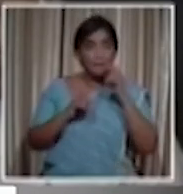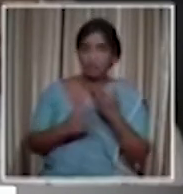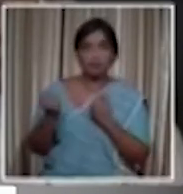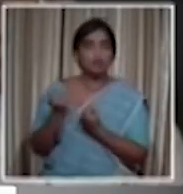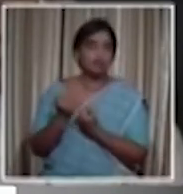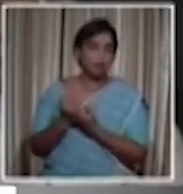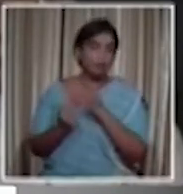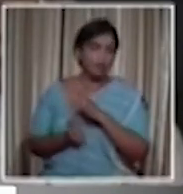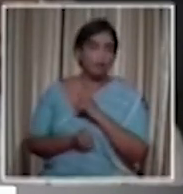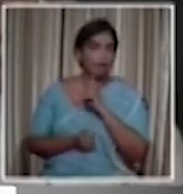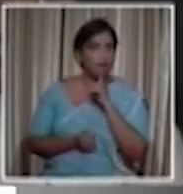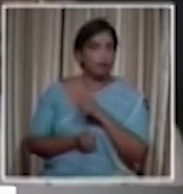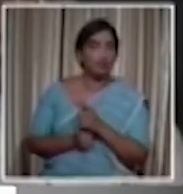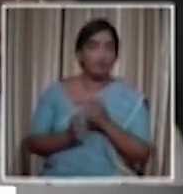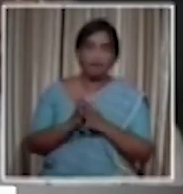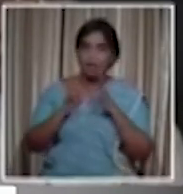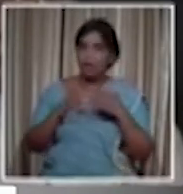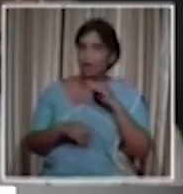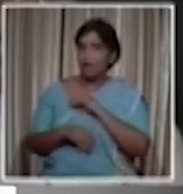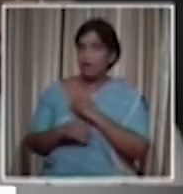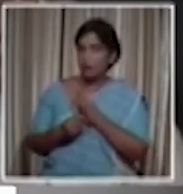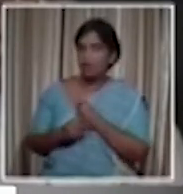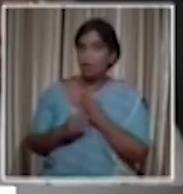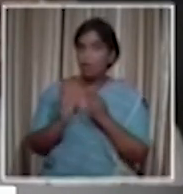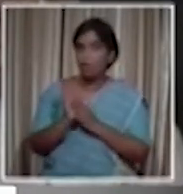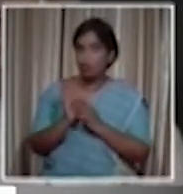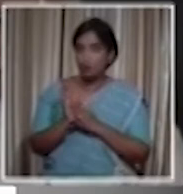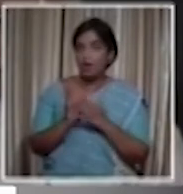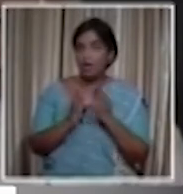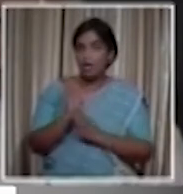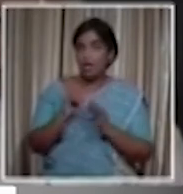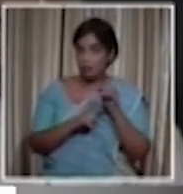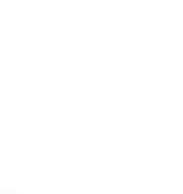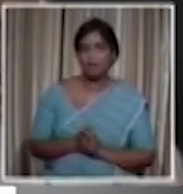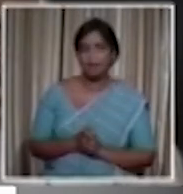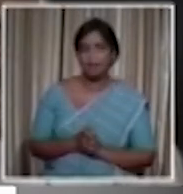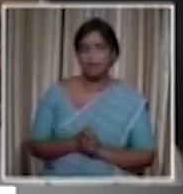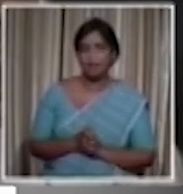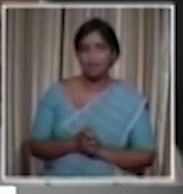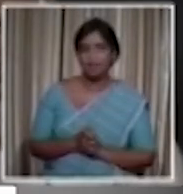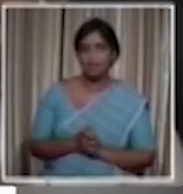දීම මම හිතන්නේ මේකෙන් වැඩිම වාසිය ලැබෙන්නේ මුජිබුර් රහමන් මන්ත්‍රීතුමාට වෙන කාටවත් නෙවෙයි